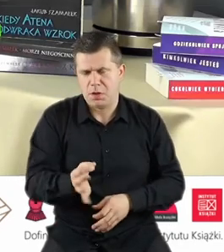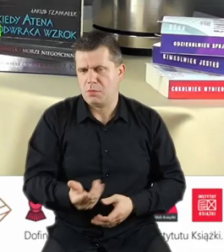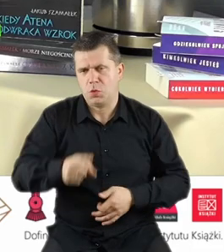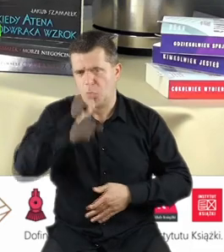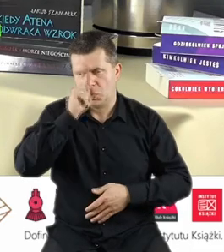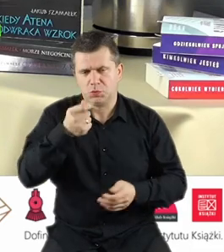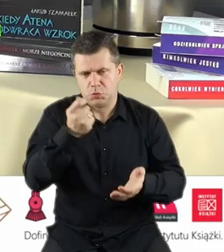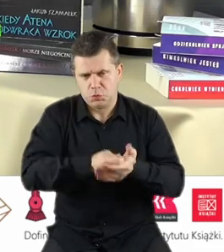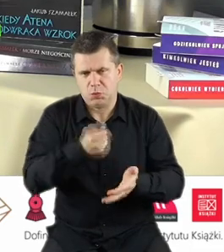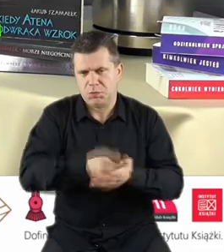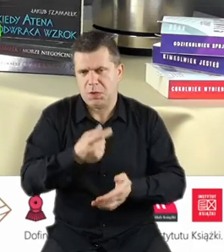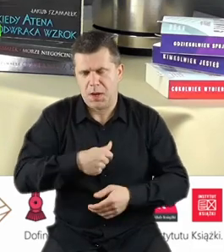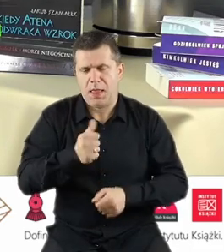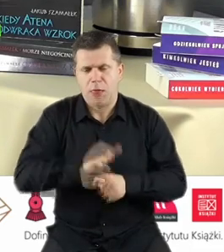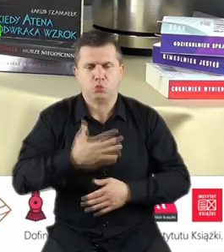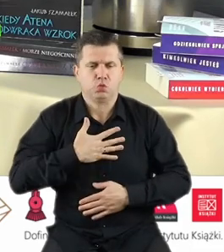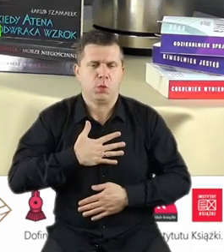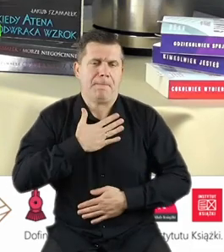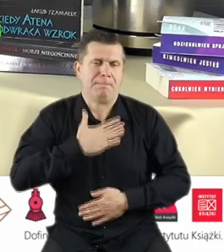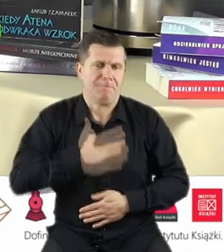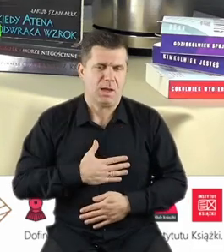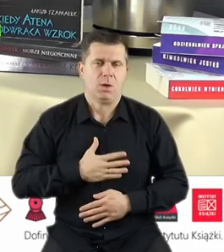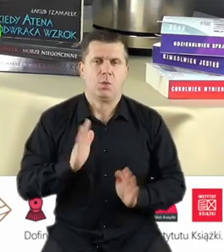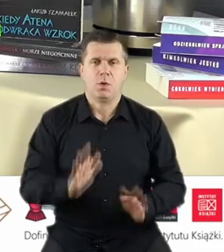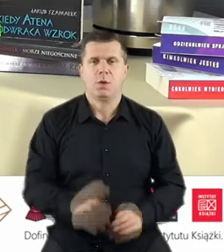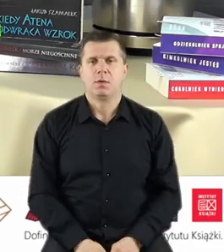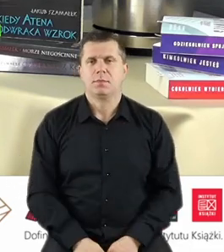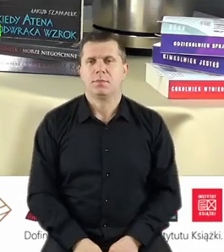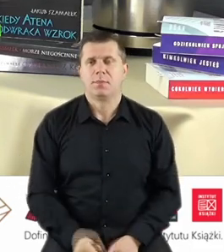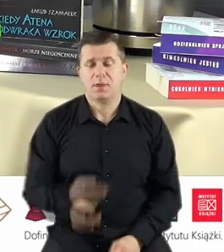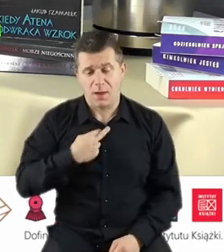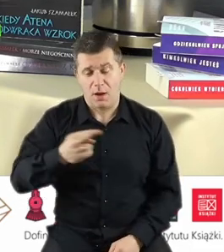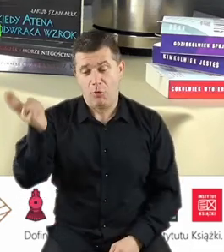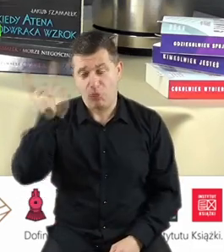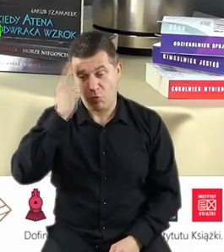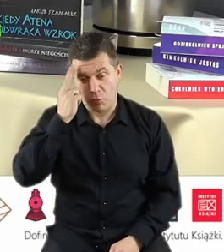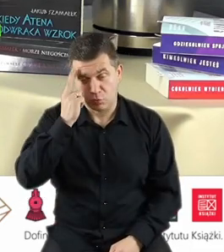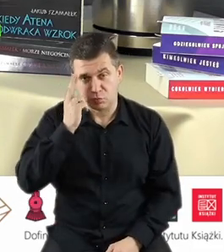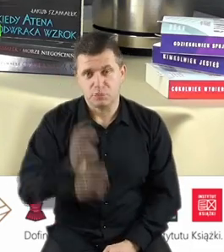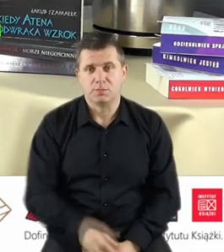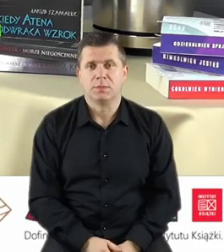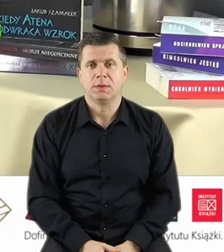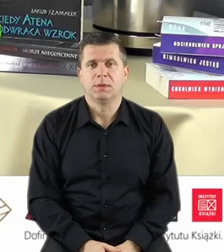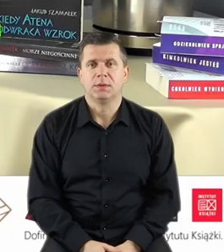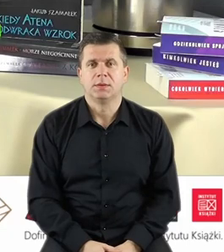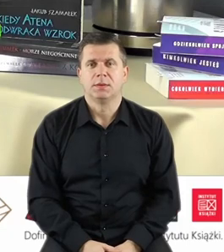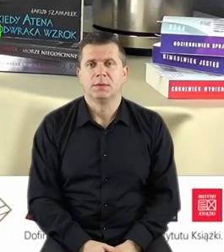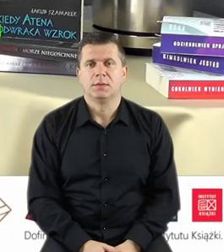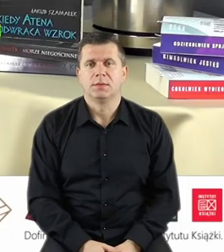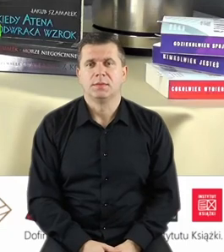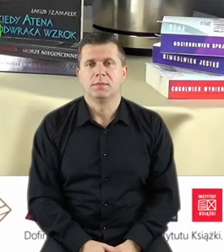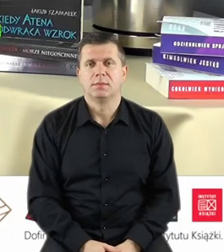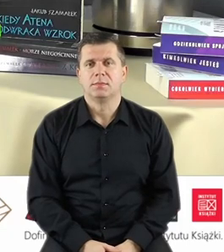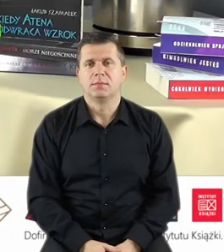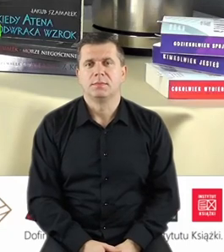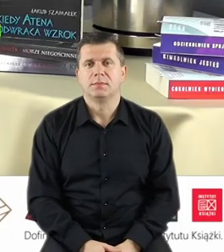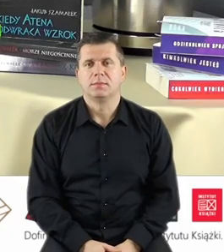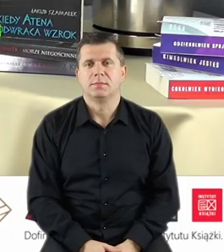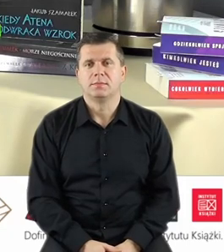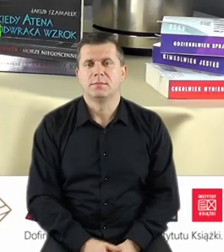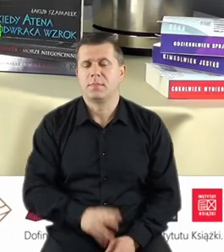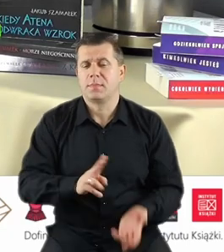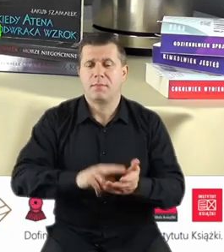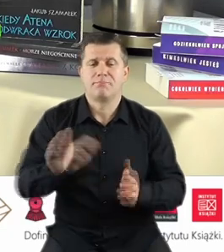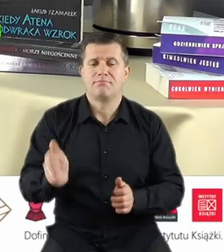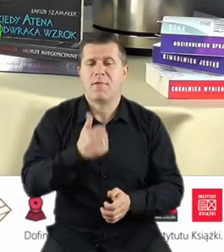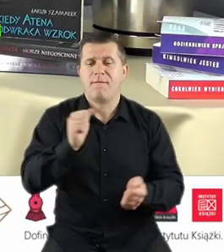jest mi z tego powodu miło. Natomiast też zdaję sobie sprawę, że gdybym właśnie na pierwszej linii tutaj walki